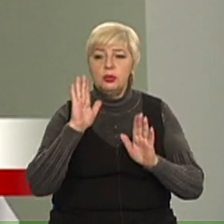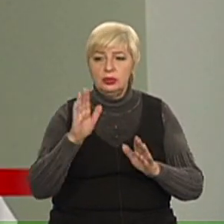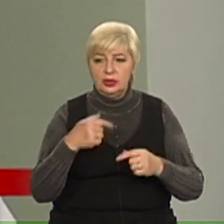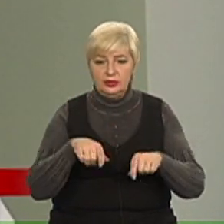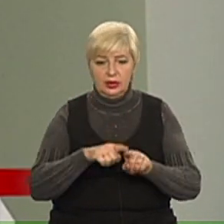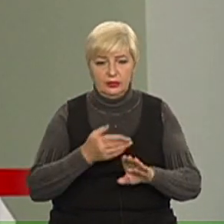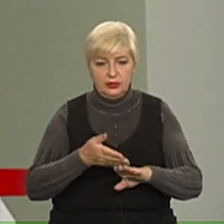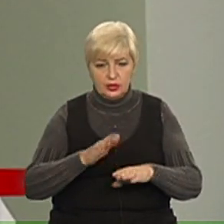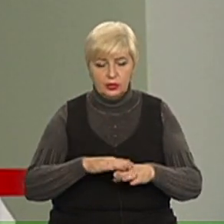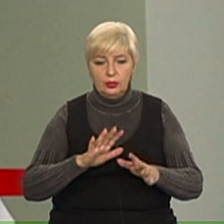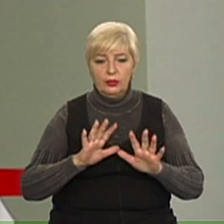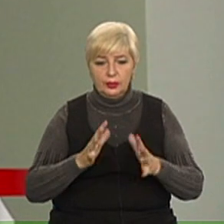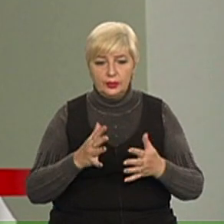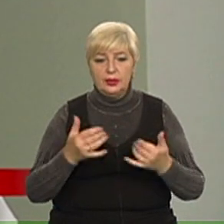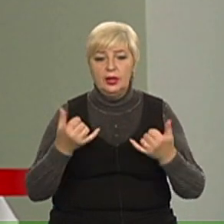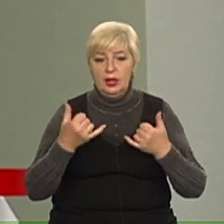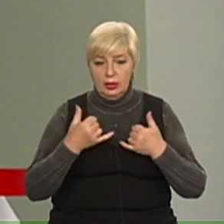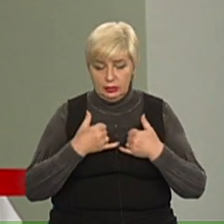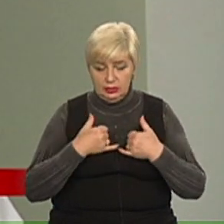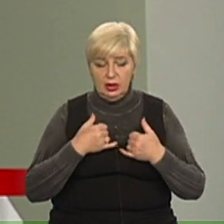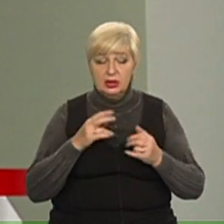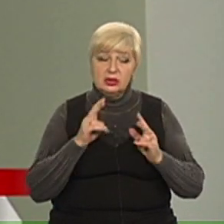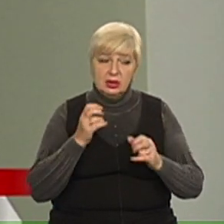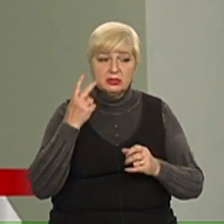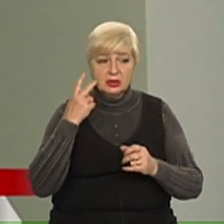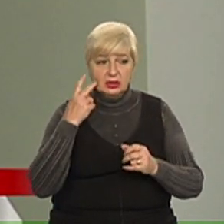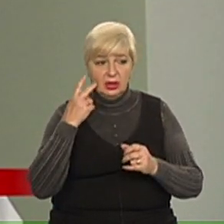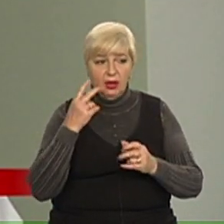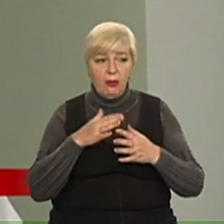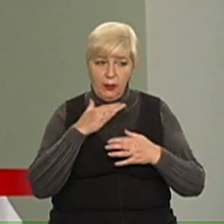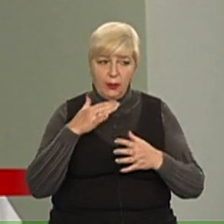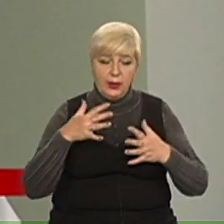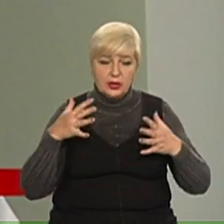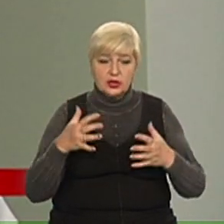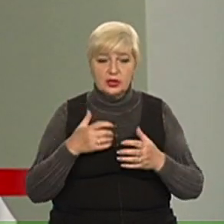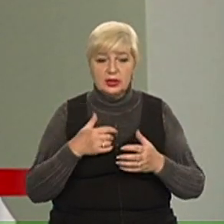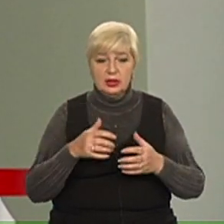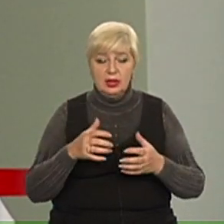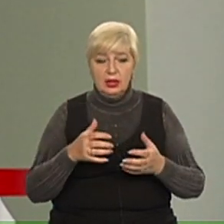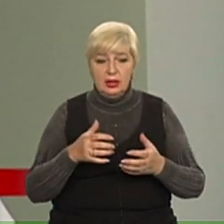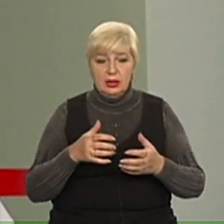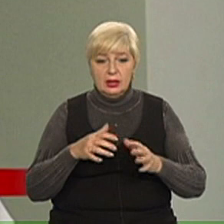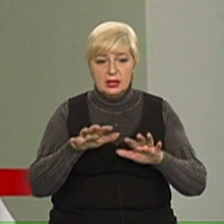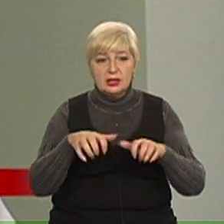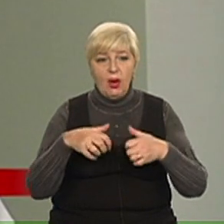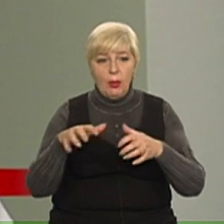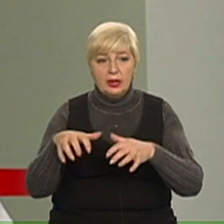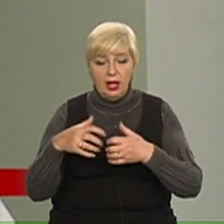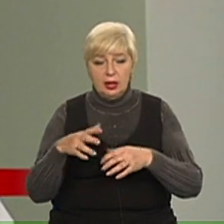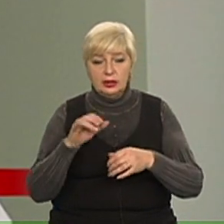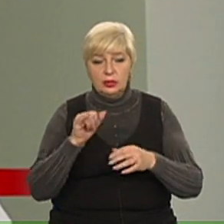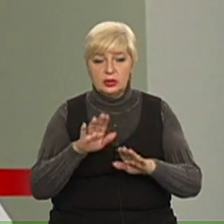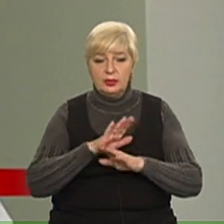випадках. Але нам зазвичай вдається, що називається, забирати у смерті і більш тяжких